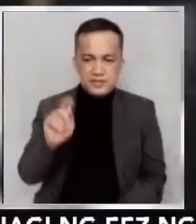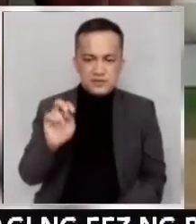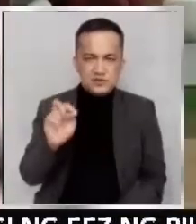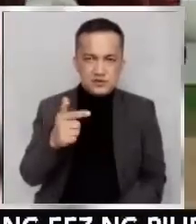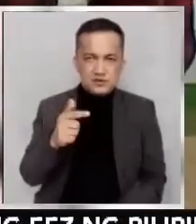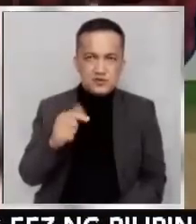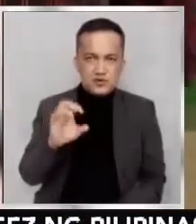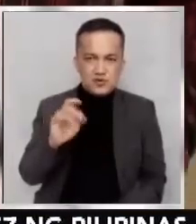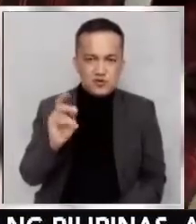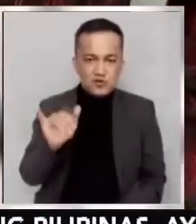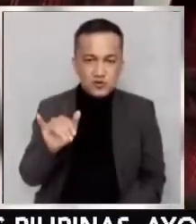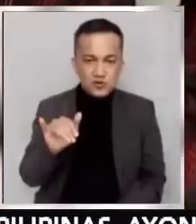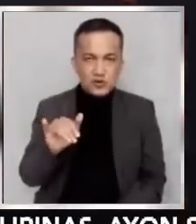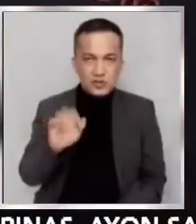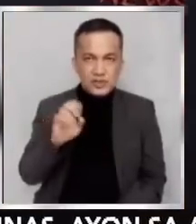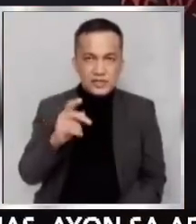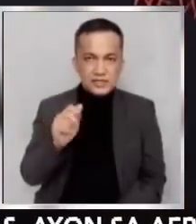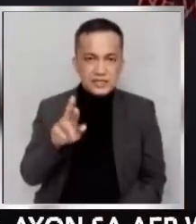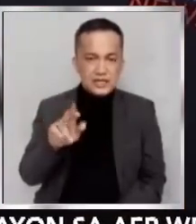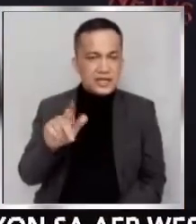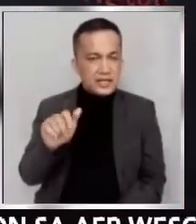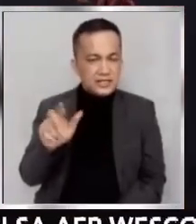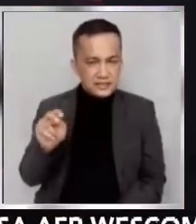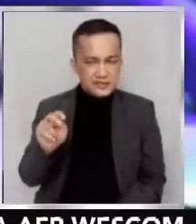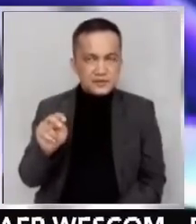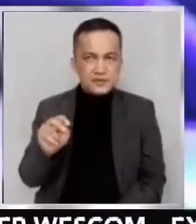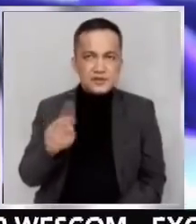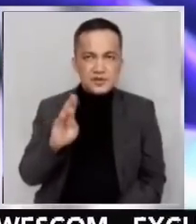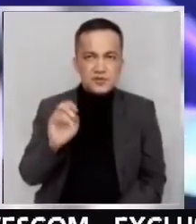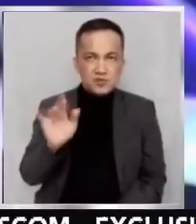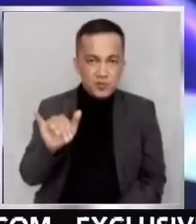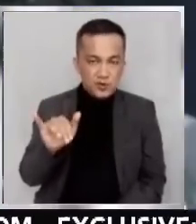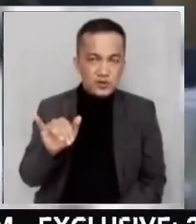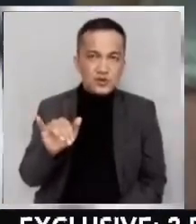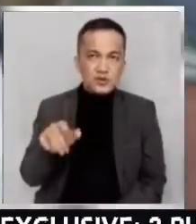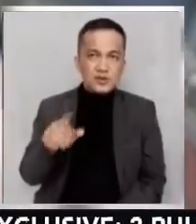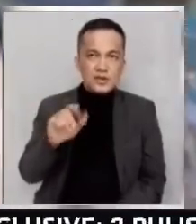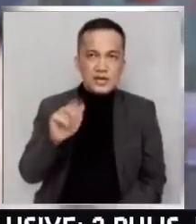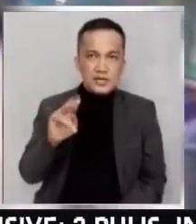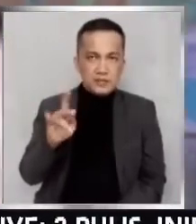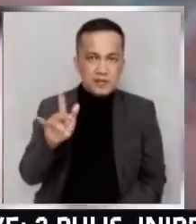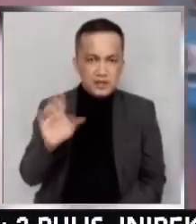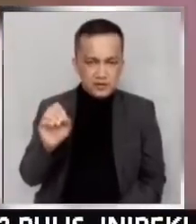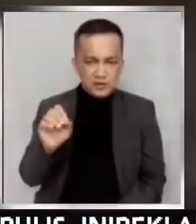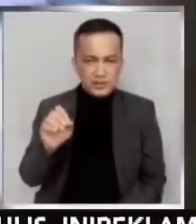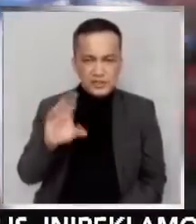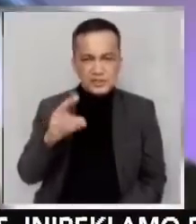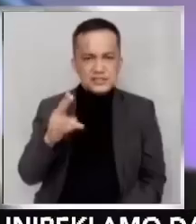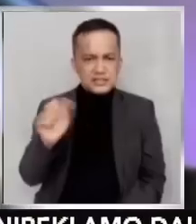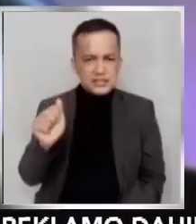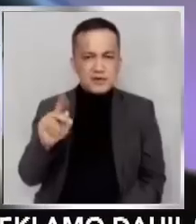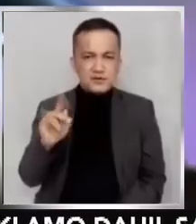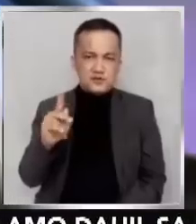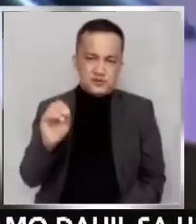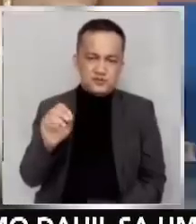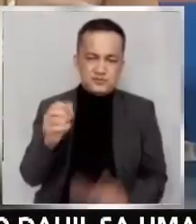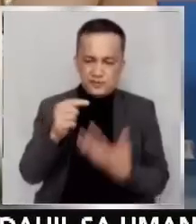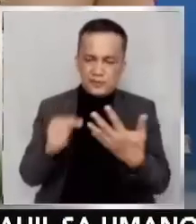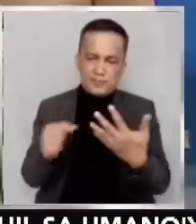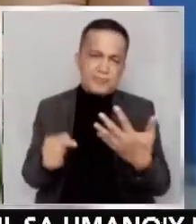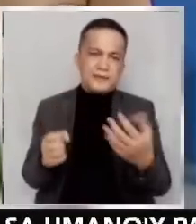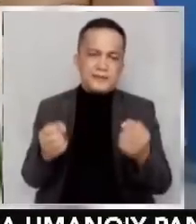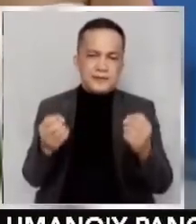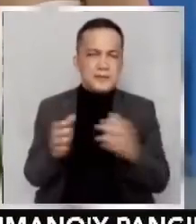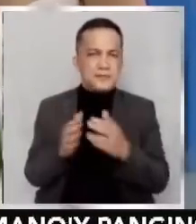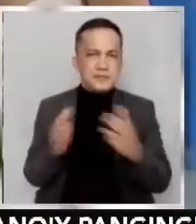Santos, Edgar Alan Guzman, Buboy Villar, Ana Baro, at Cheska Fausto. Malaking hamon daw na